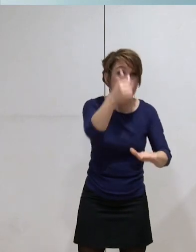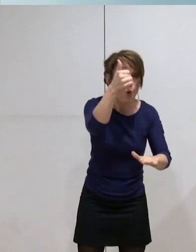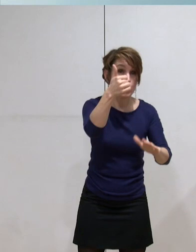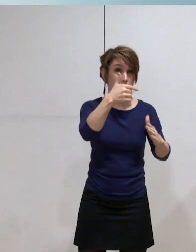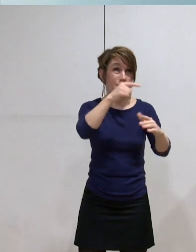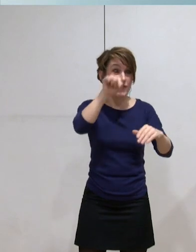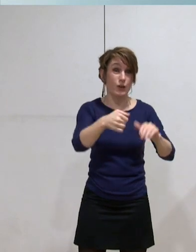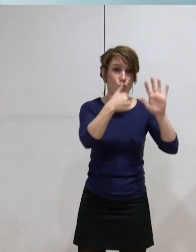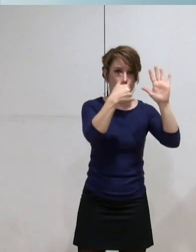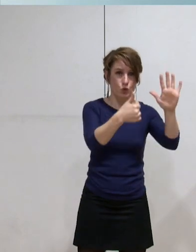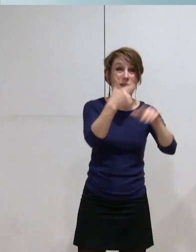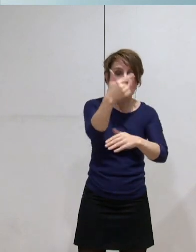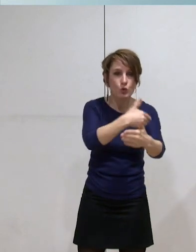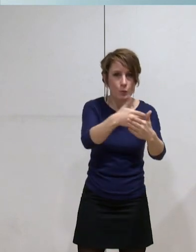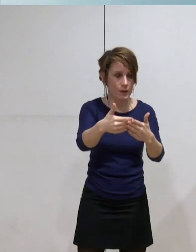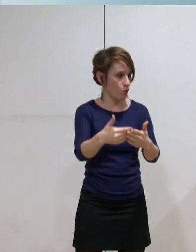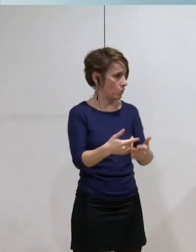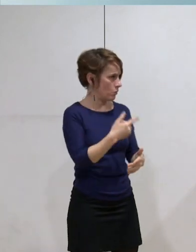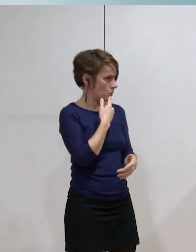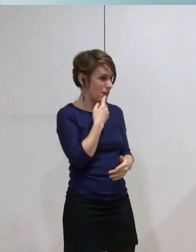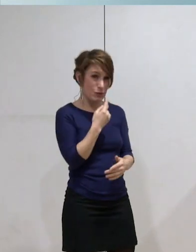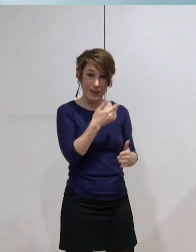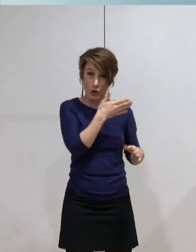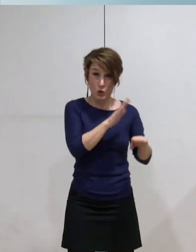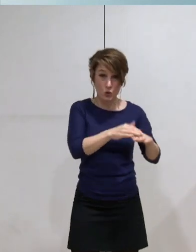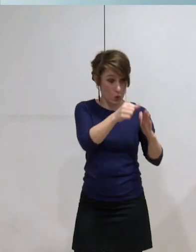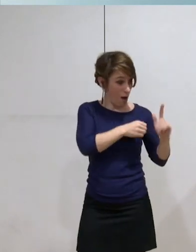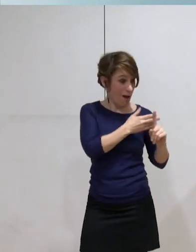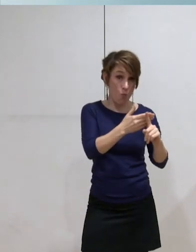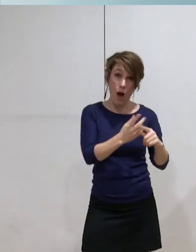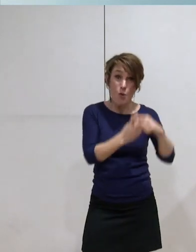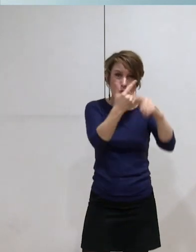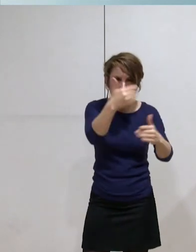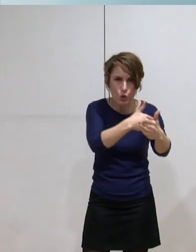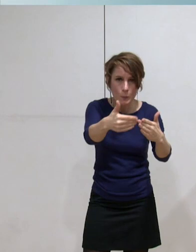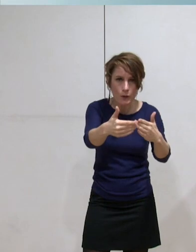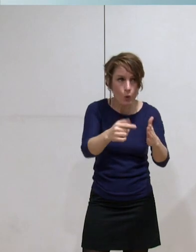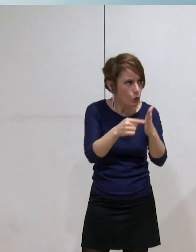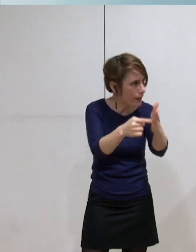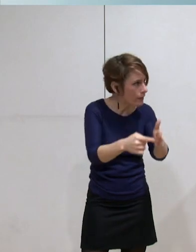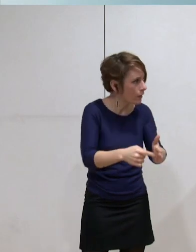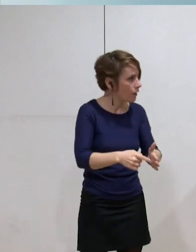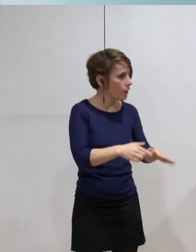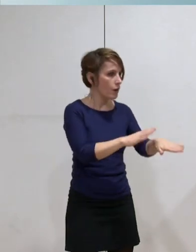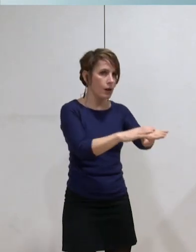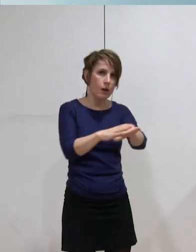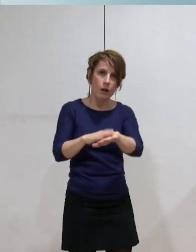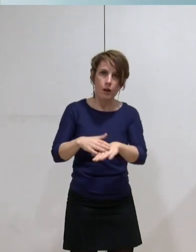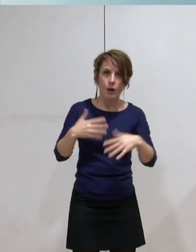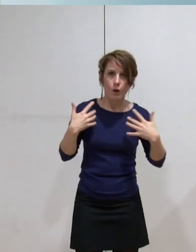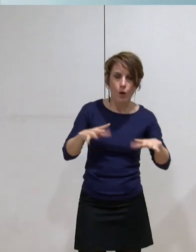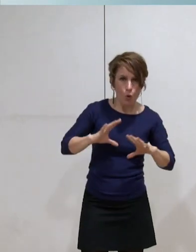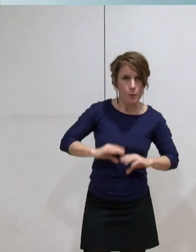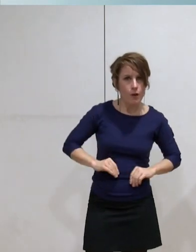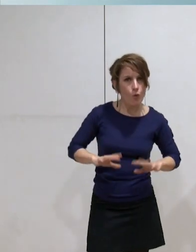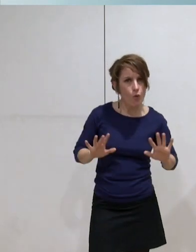1162 millions plus de 2 millions en un mois dites-moi heureusement que contrairement l'an dernier nous ne